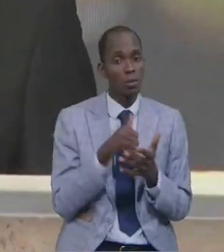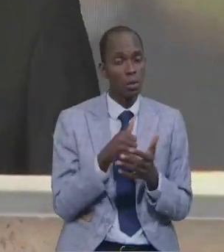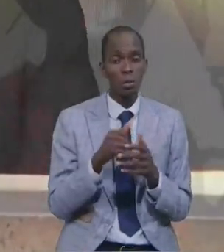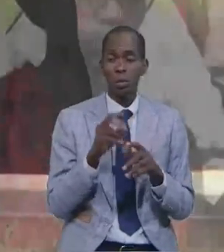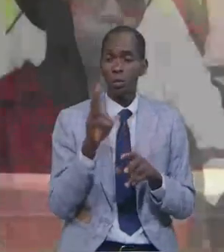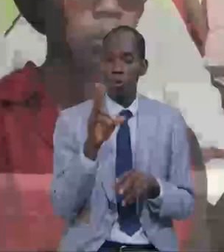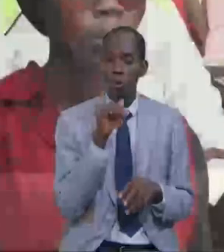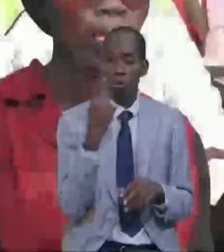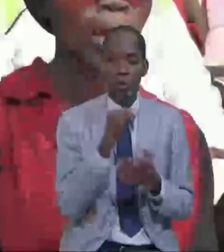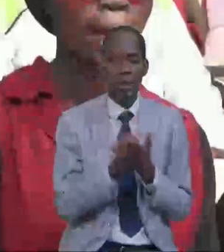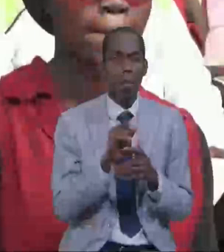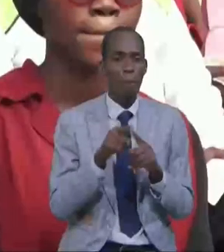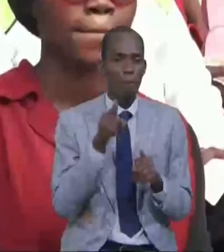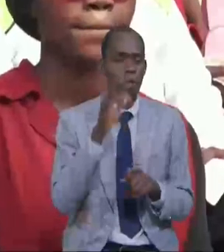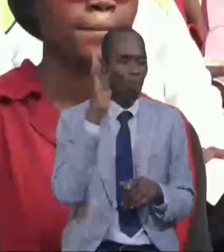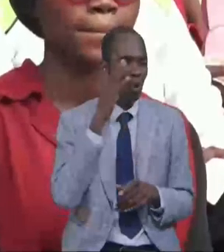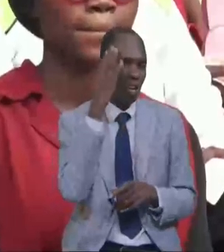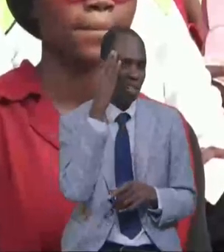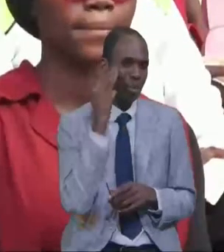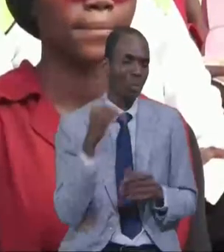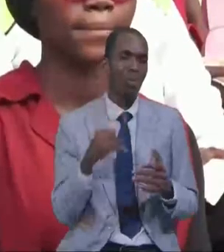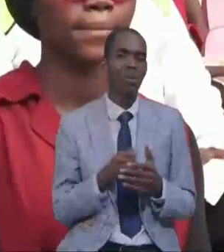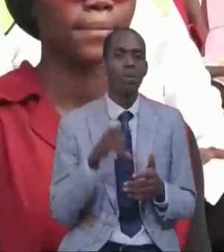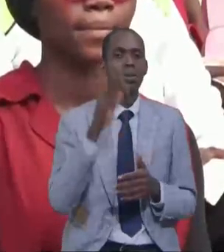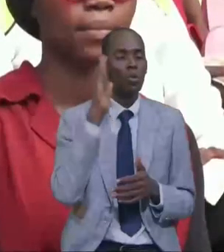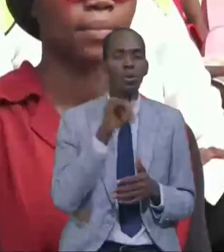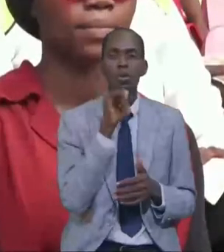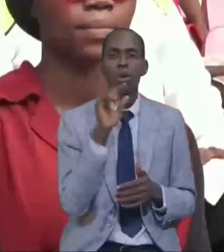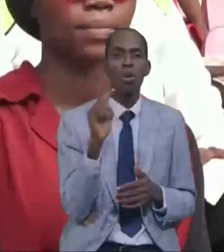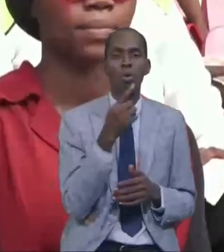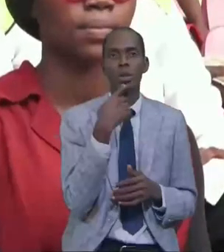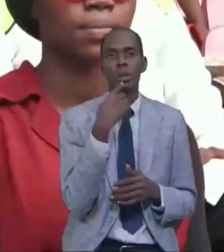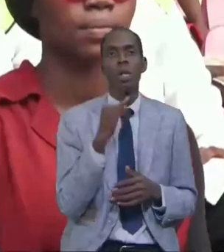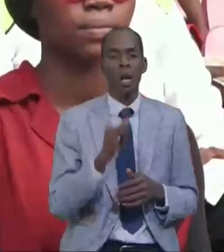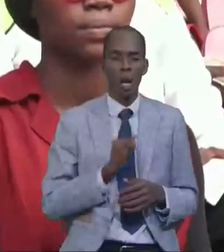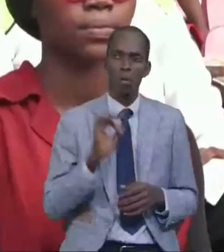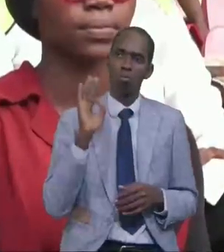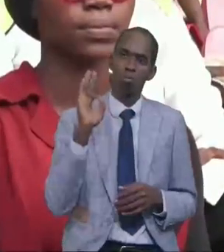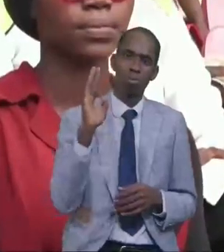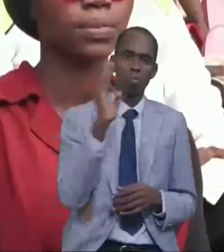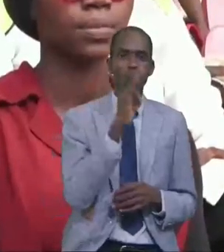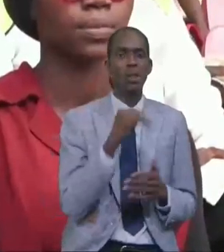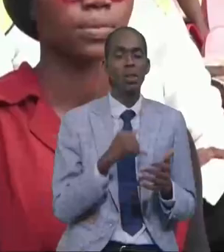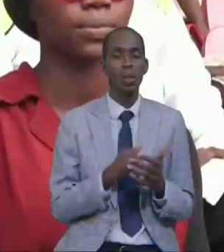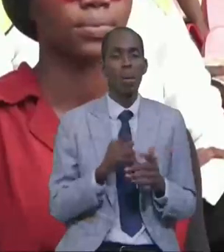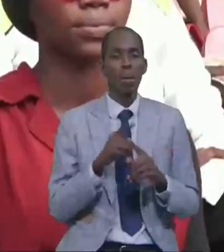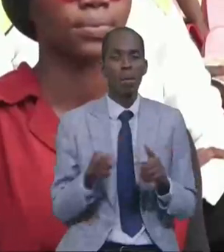prêche. Vous allez le posséder. Et les gens pourront